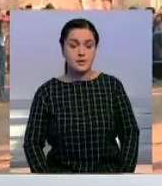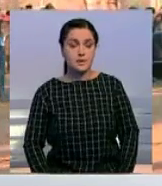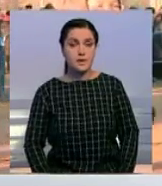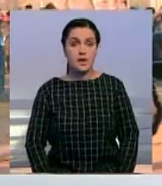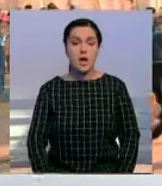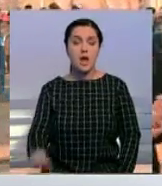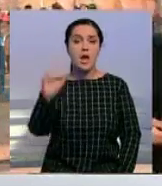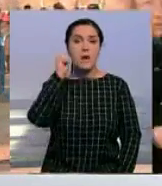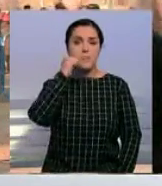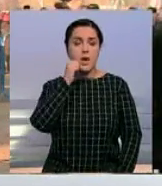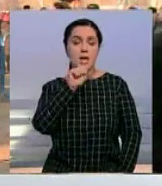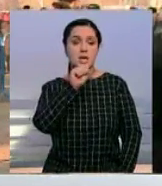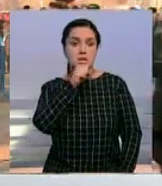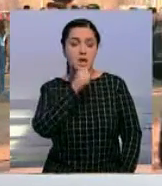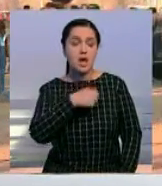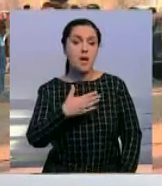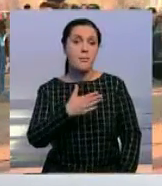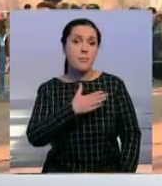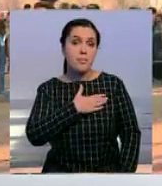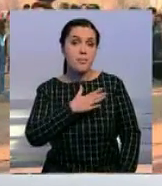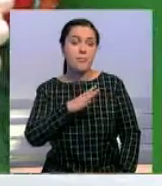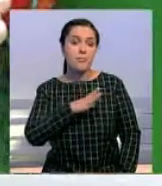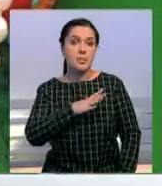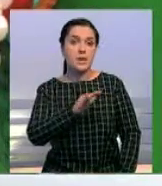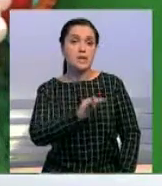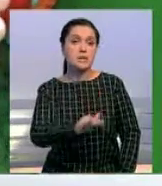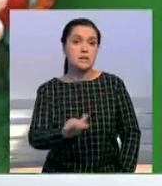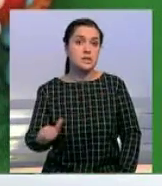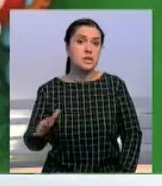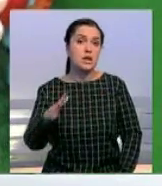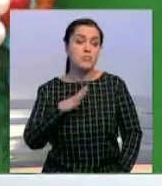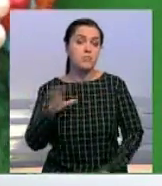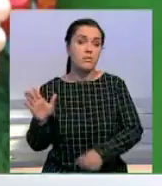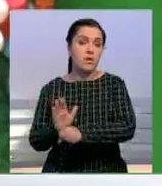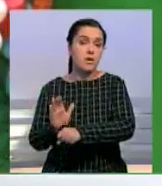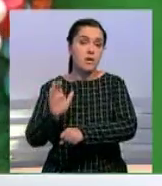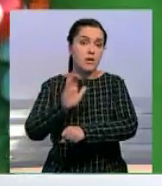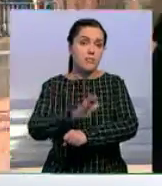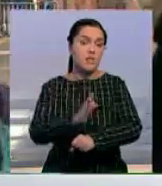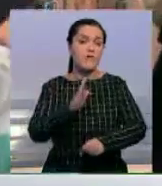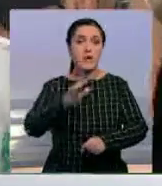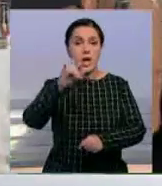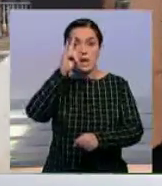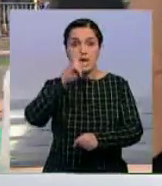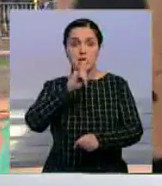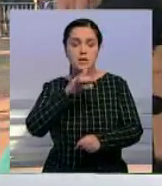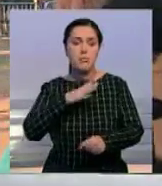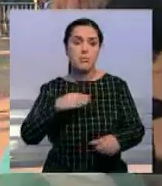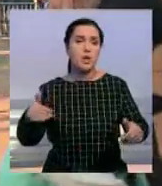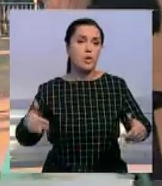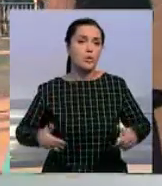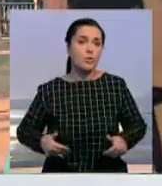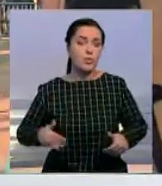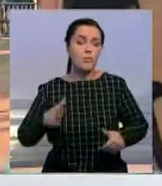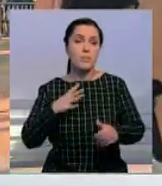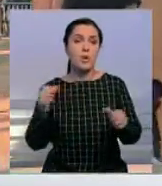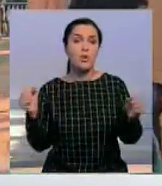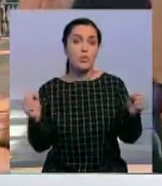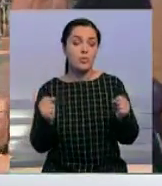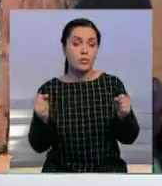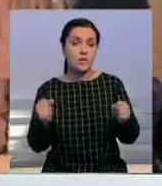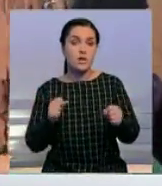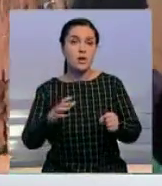Бабушка моя и дедушка, будучи детьми, были переселены в Казахстан. Был голод, холод был.